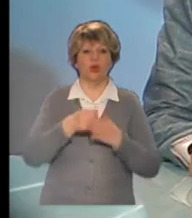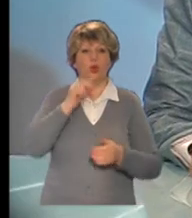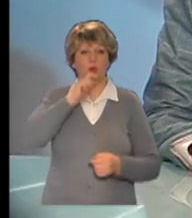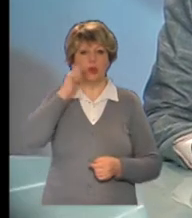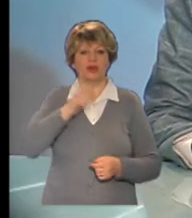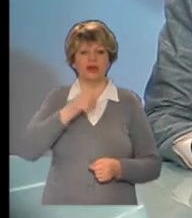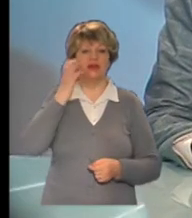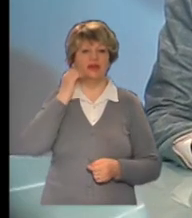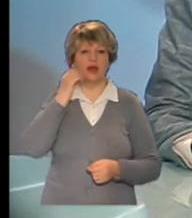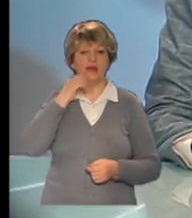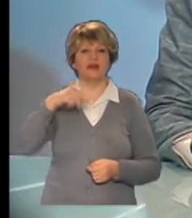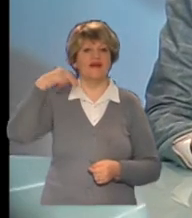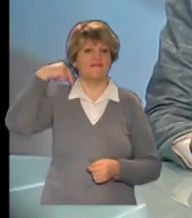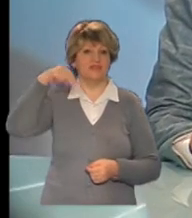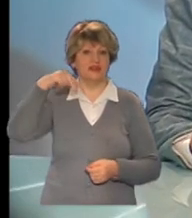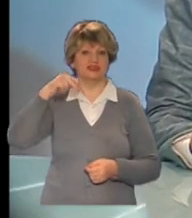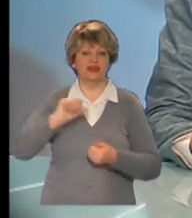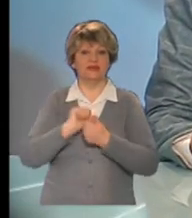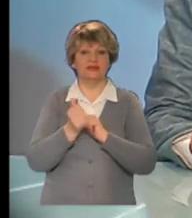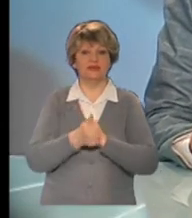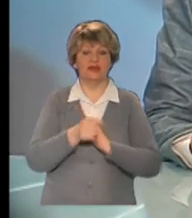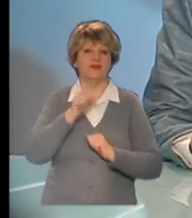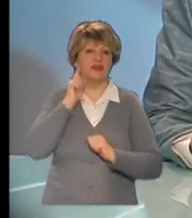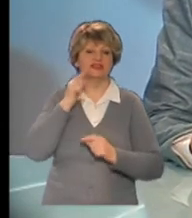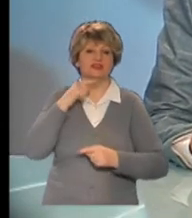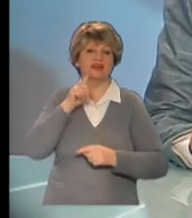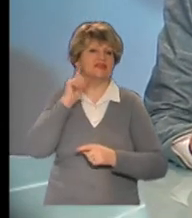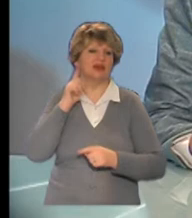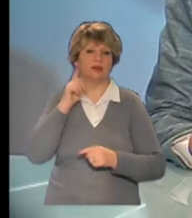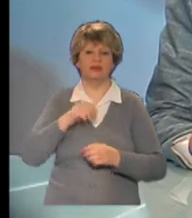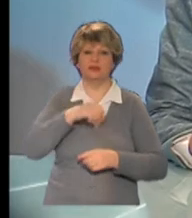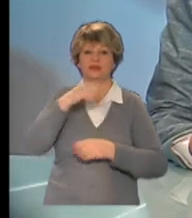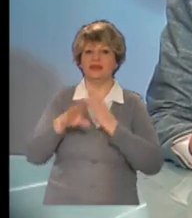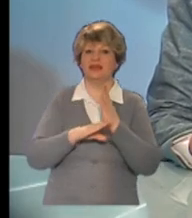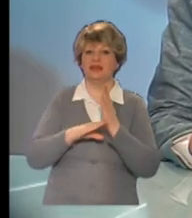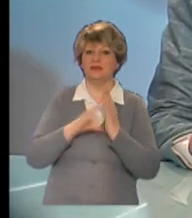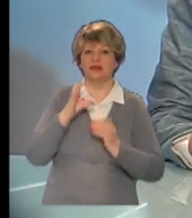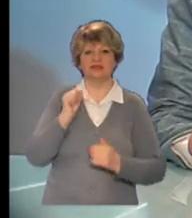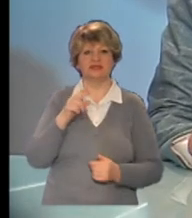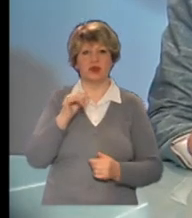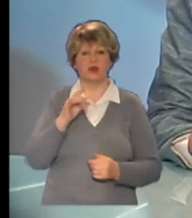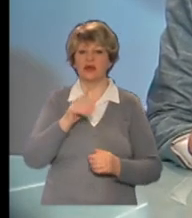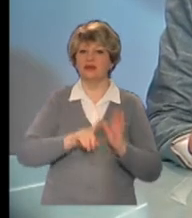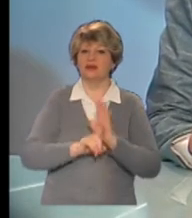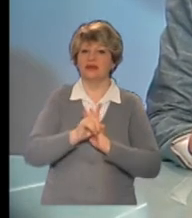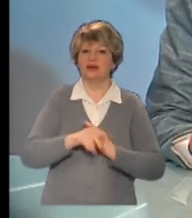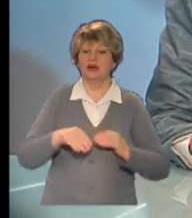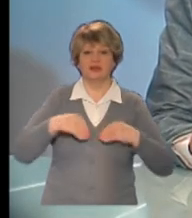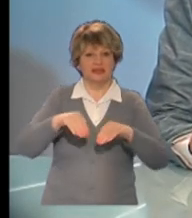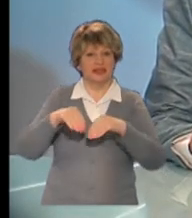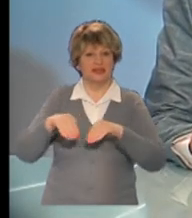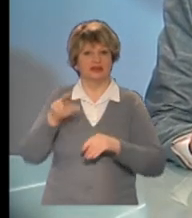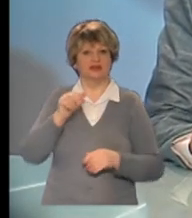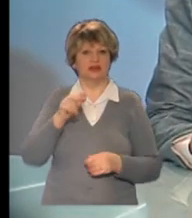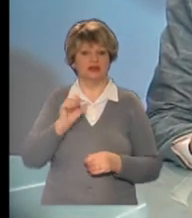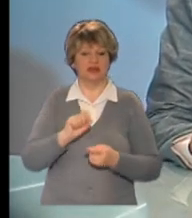До українського яблука – плакуча вишня, а на зміну вічно зеленим деревам – японська сакура. З настанням дачного сезону